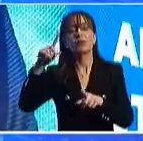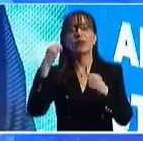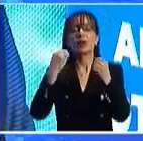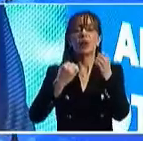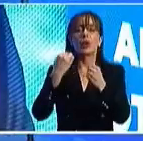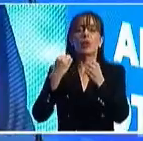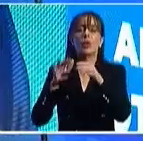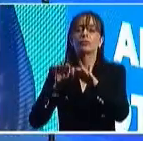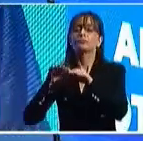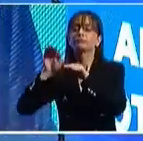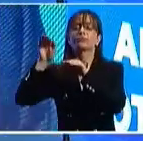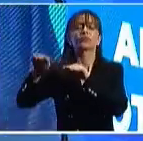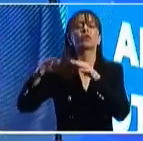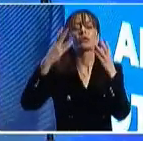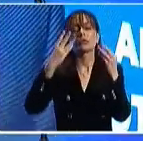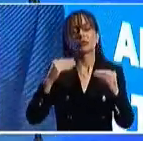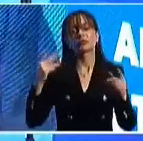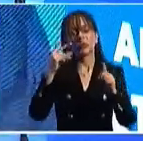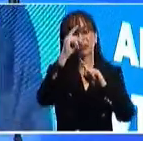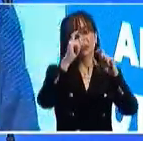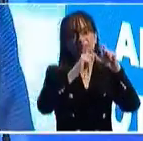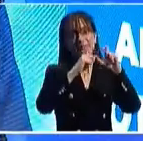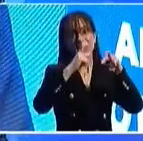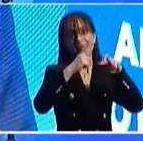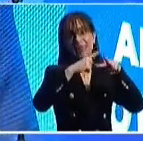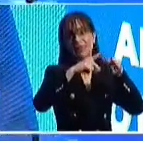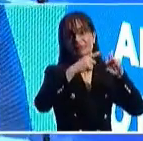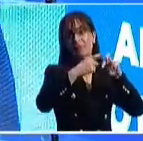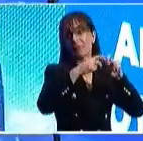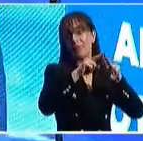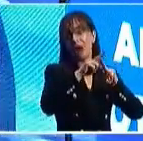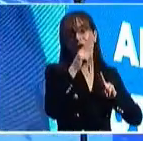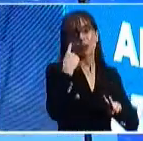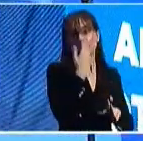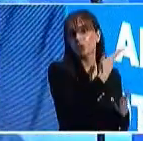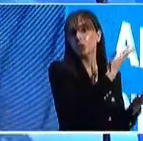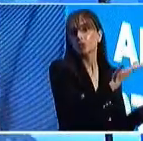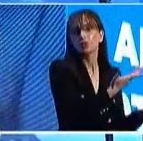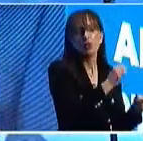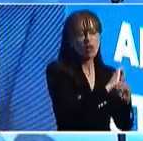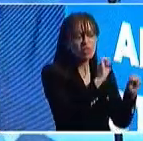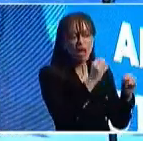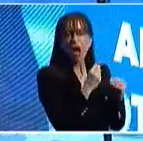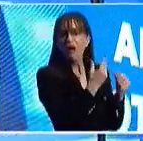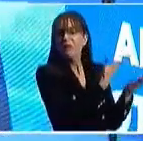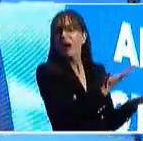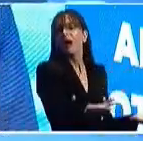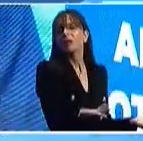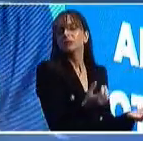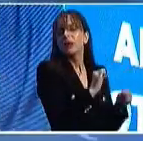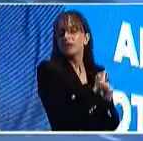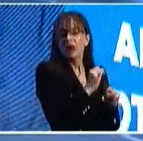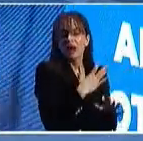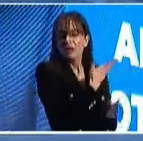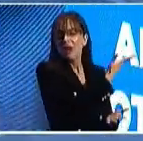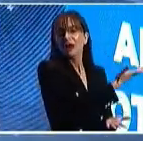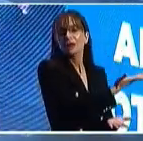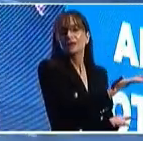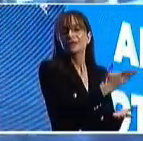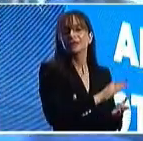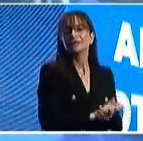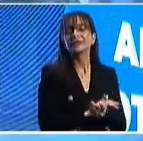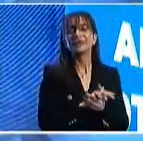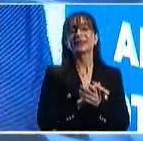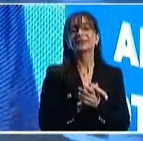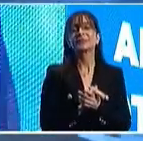İşte İspark'ın durumu ortada. Bu kurum neden zarar ediyor? Değerli arkadaşlar,